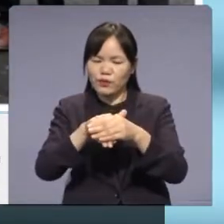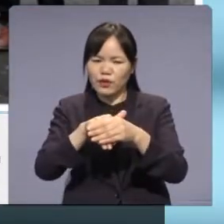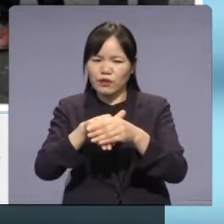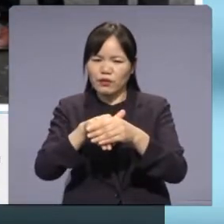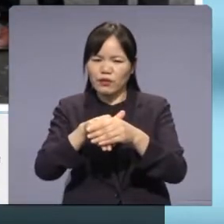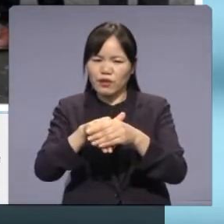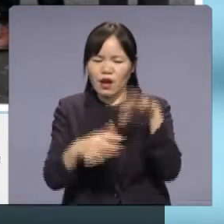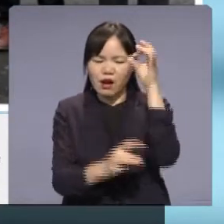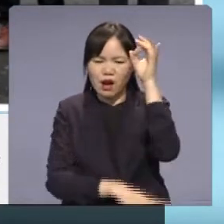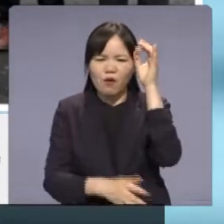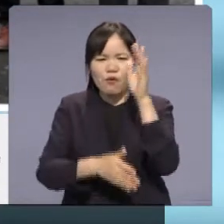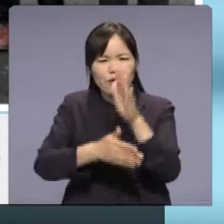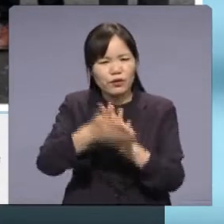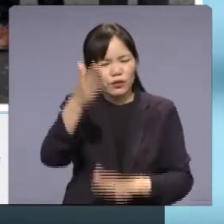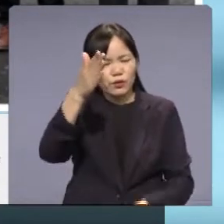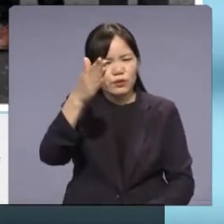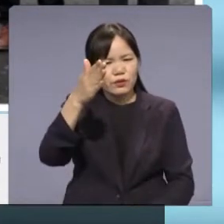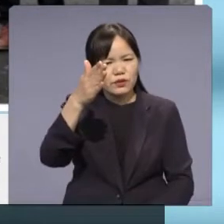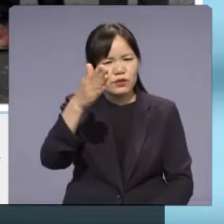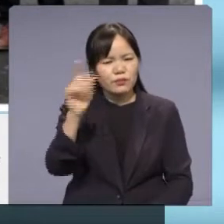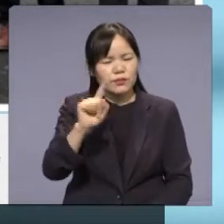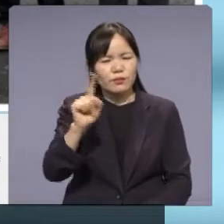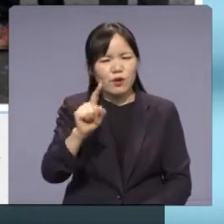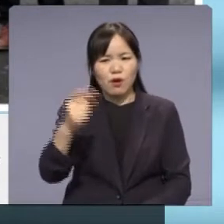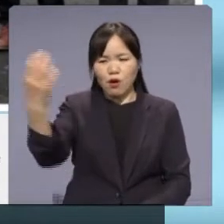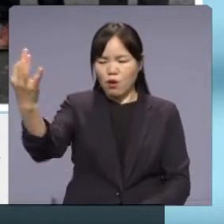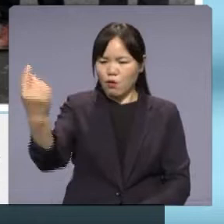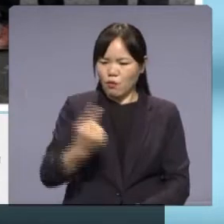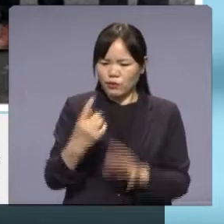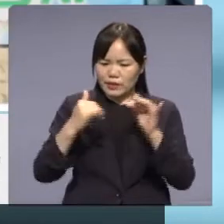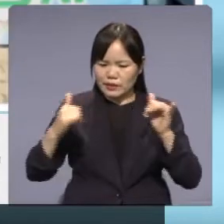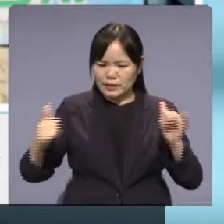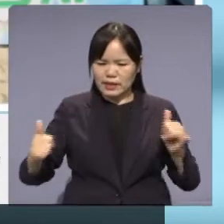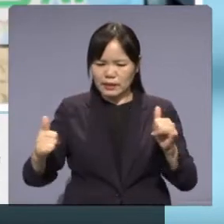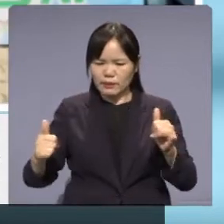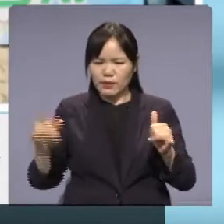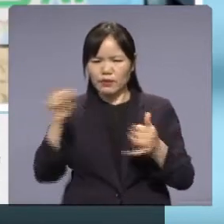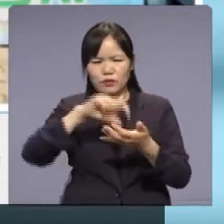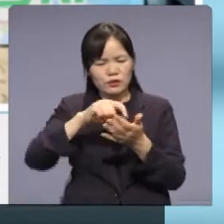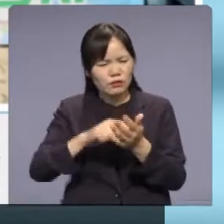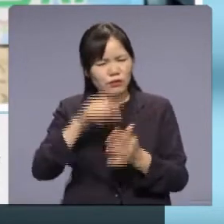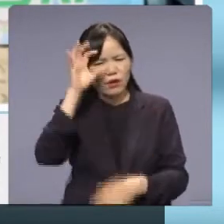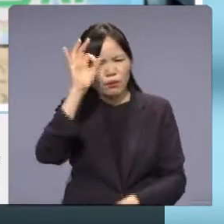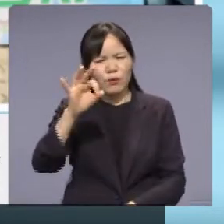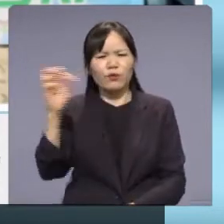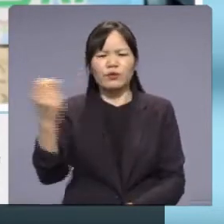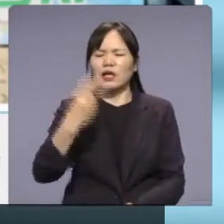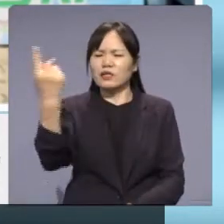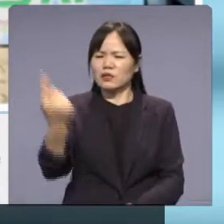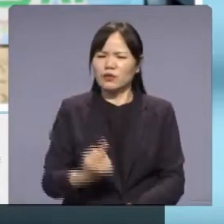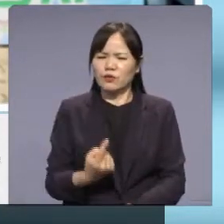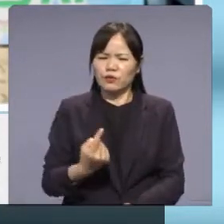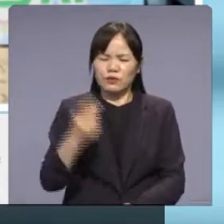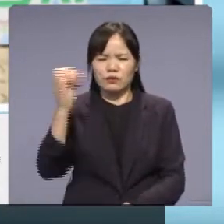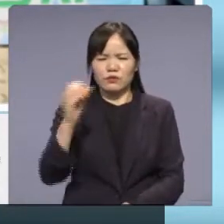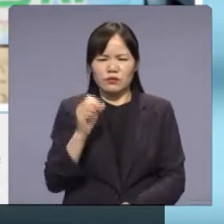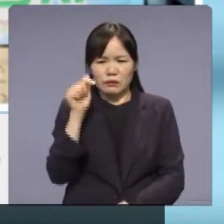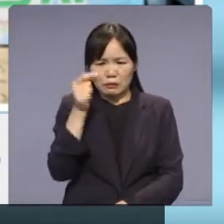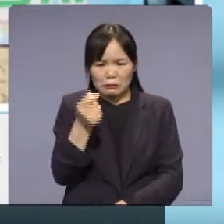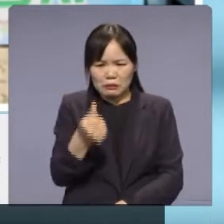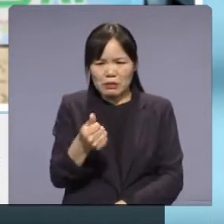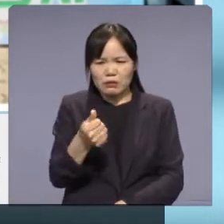우리 원도심을 지금 말씀처럼 찾아오시는 주민들이 일정 부분만 보고 재방문율이 낮은 게 이제